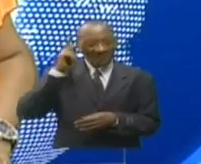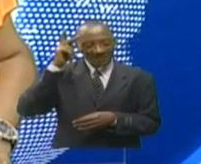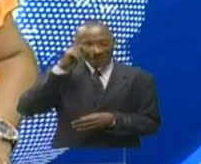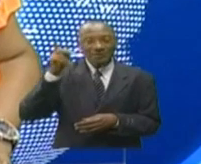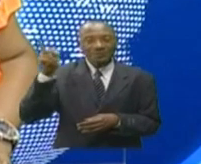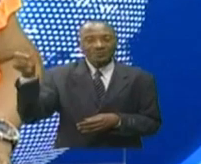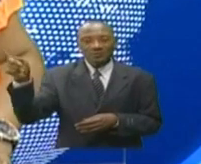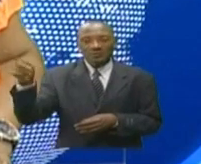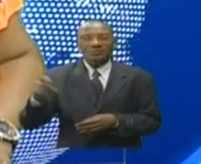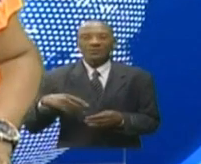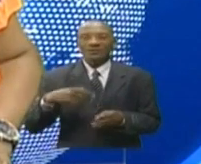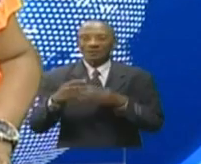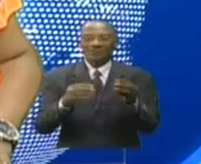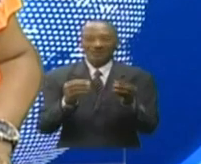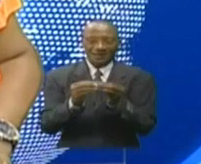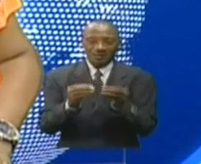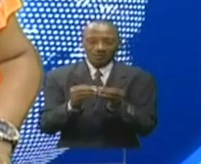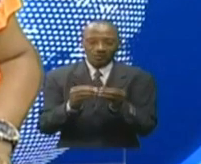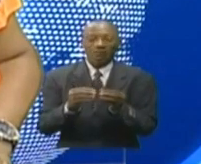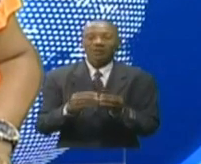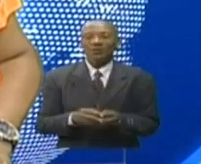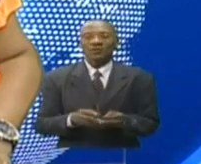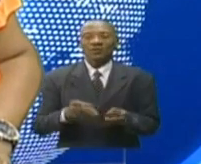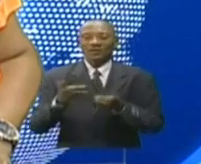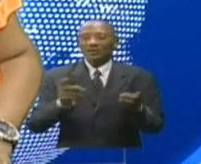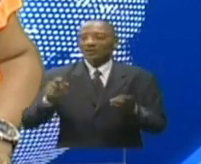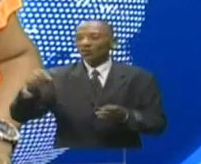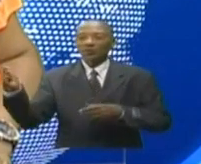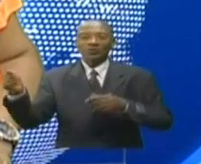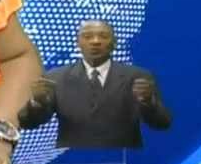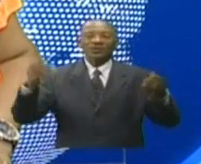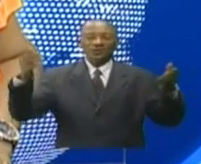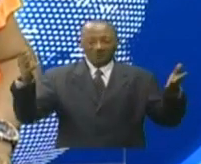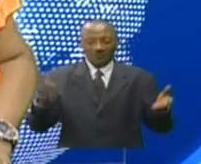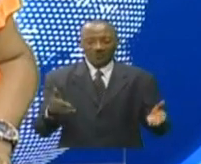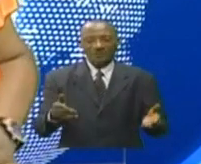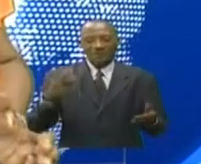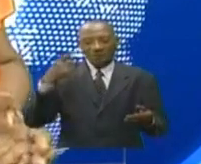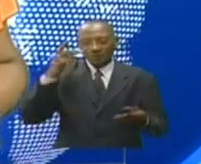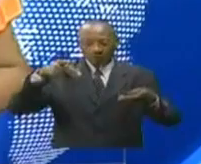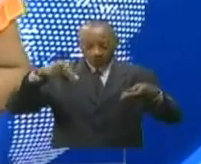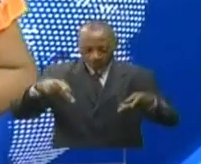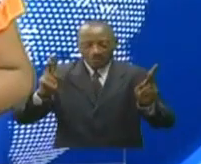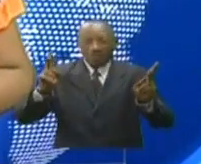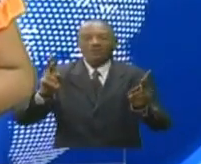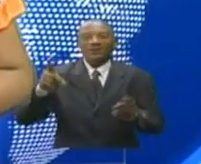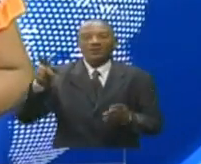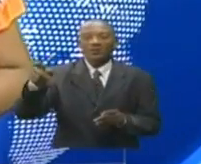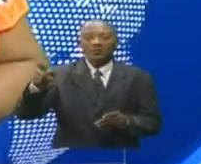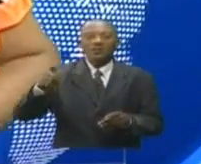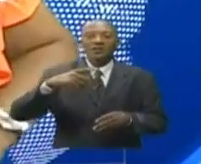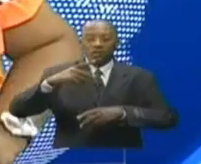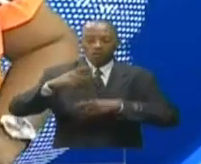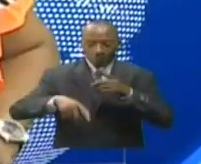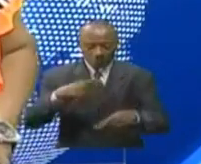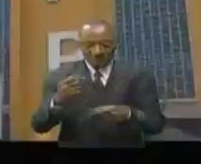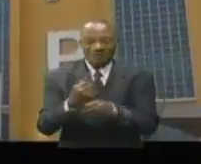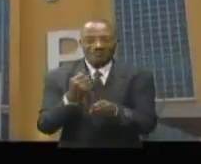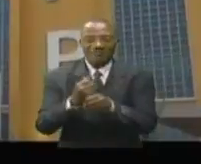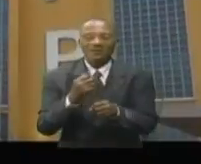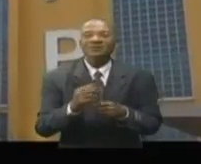lieu en présence des directeurs de la direction générale et les agents réunis pour la circonstance. Les détails dans ce